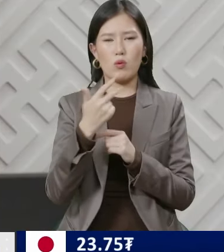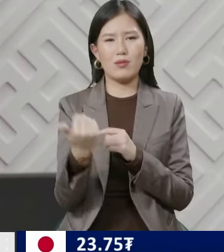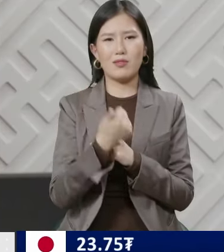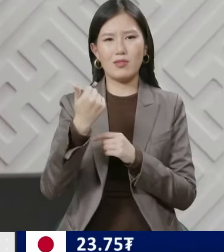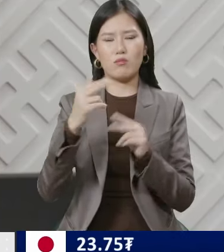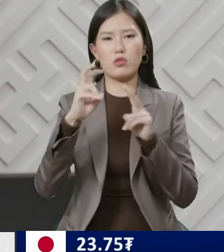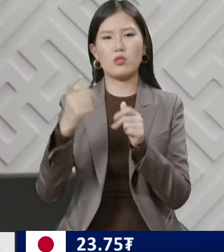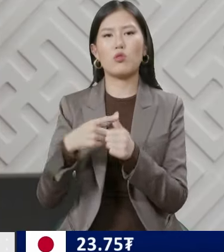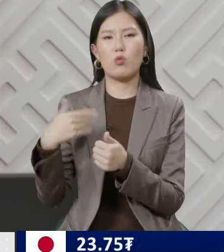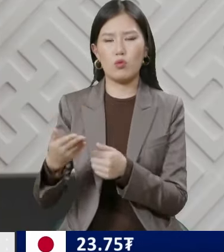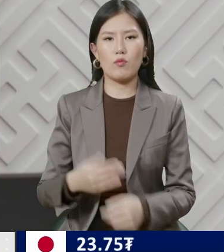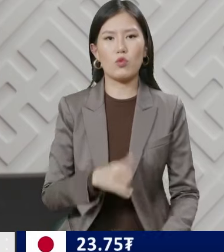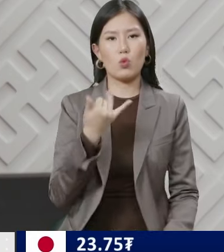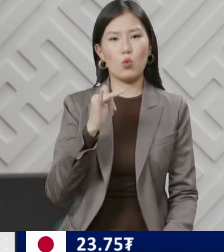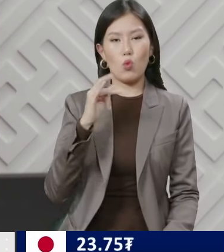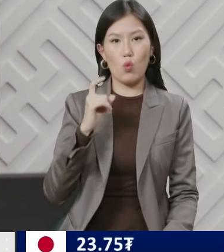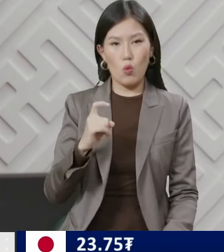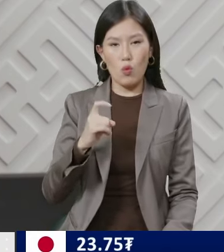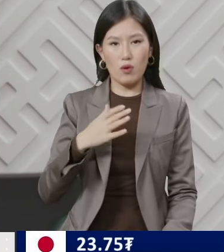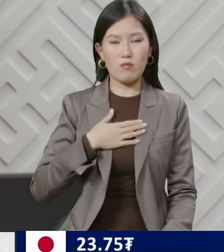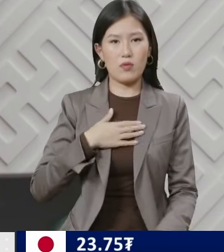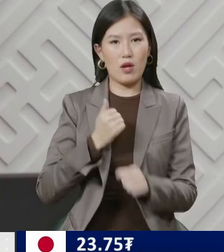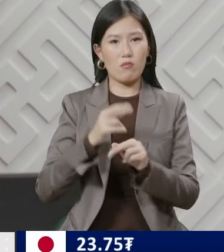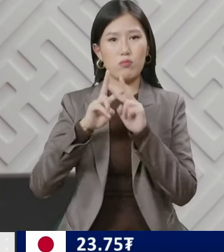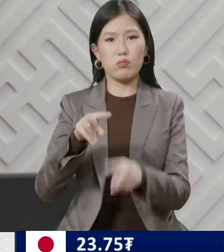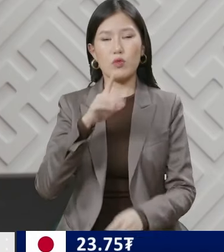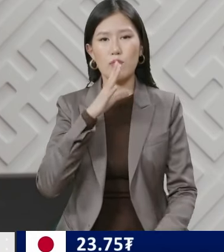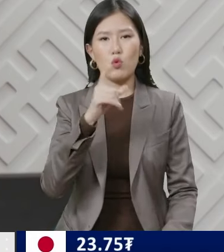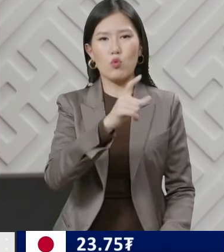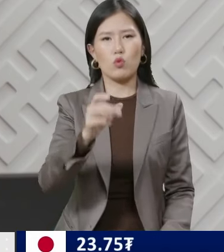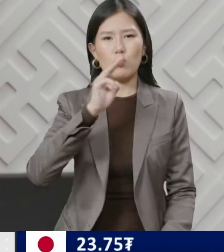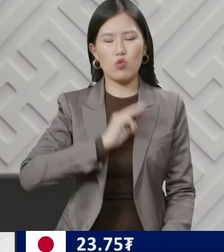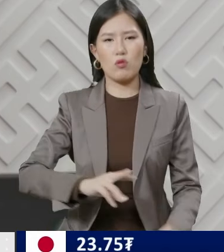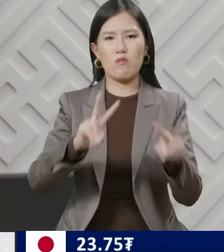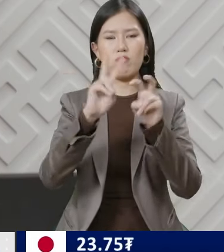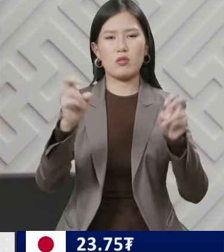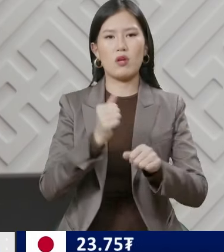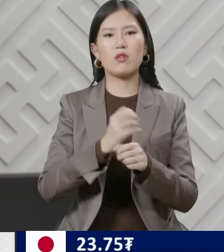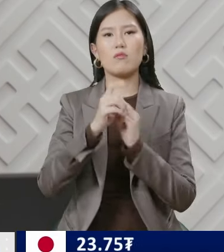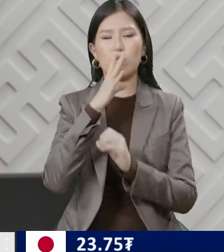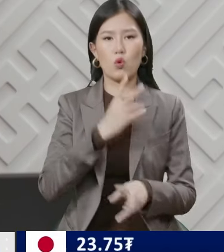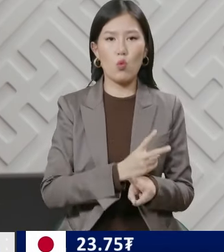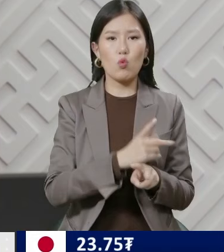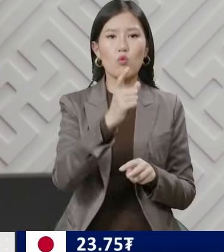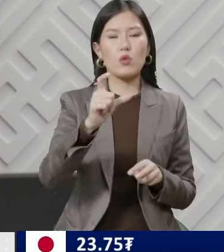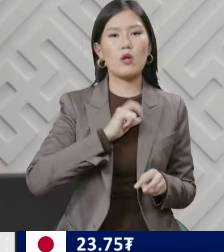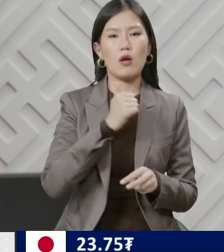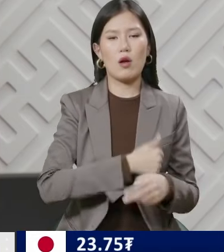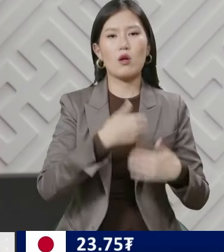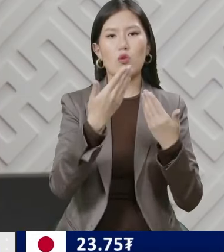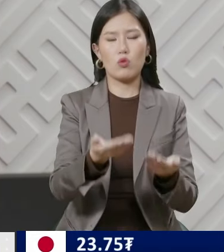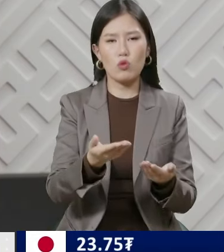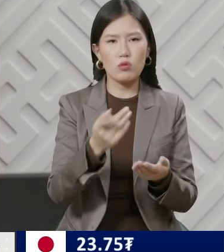хурлын даргын хуваар парламент бүрийн эрхийнхээ хувьцаанд хүн төвтэй хууль буюу хууль хүний эрхийг дэдэлсэн хүн төвтэй үзэл санаа бүхий